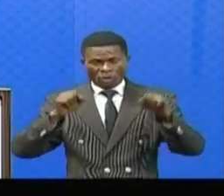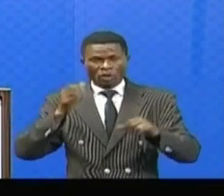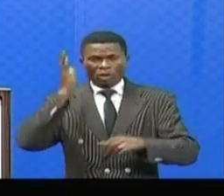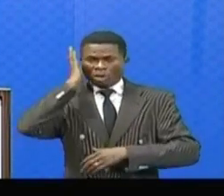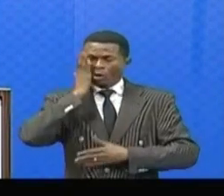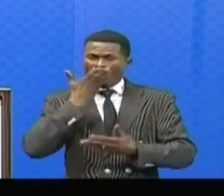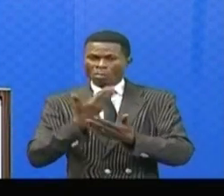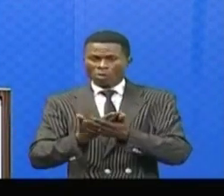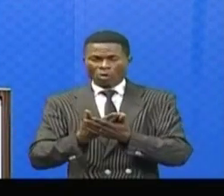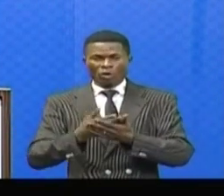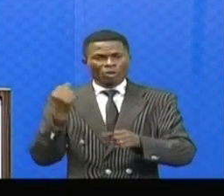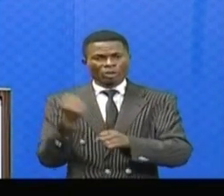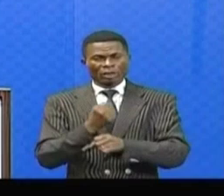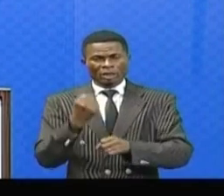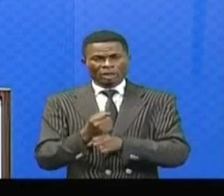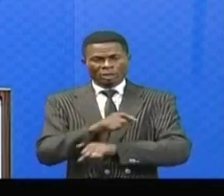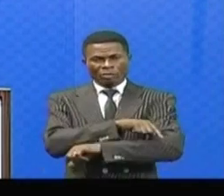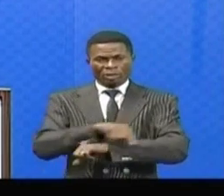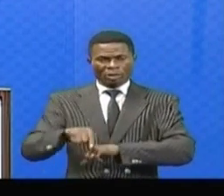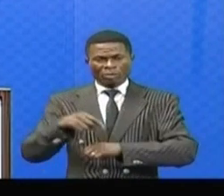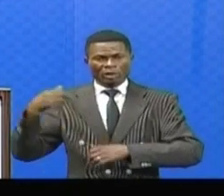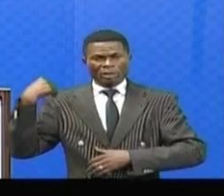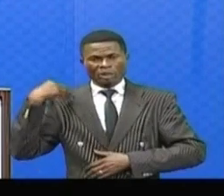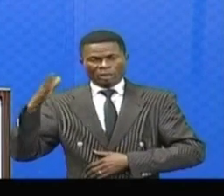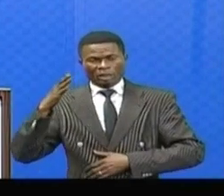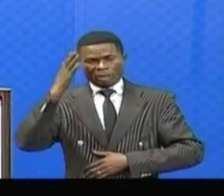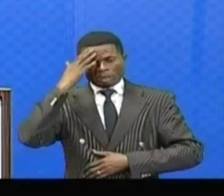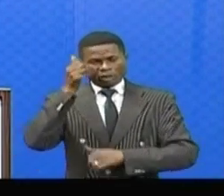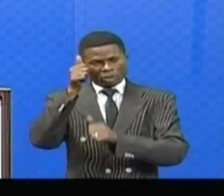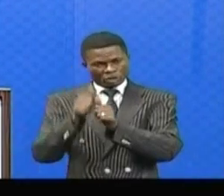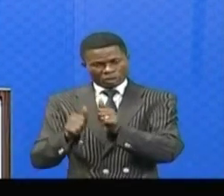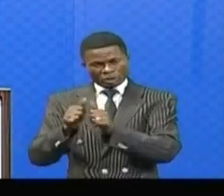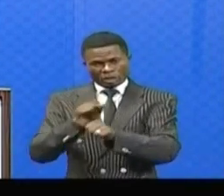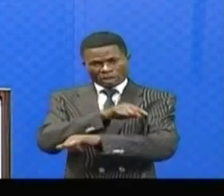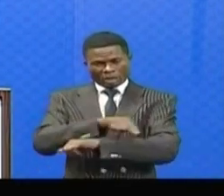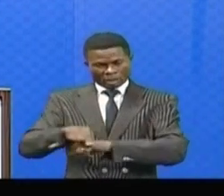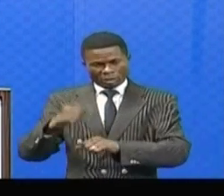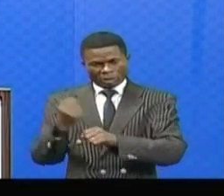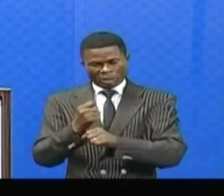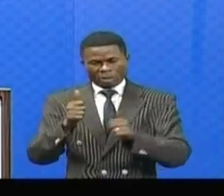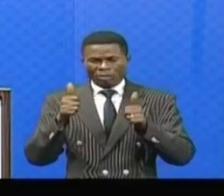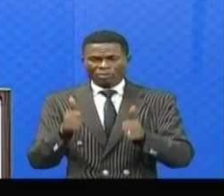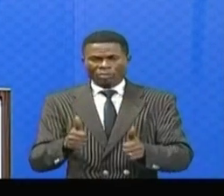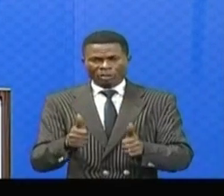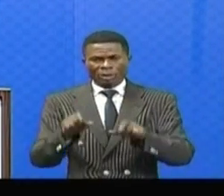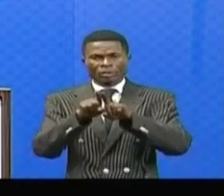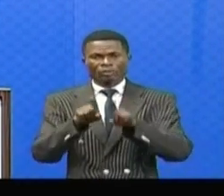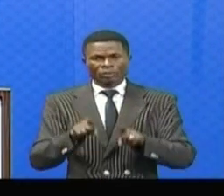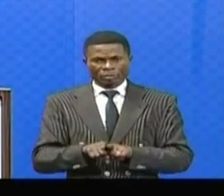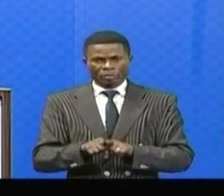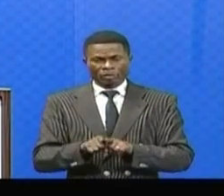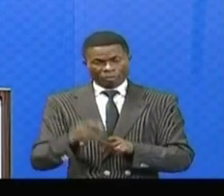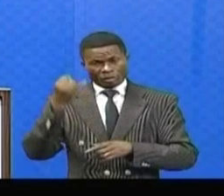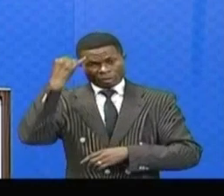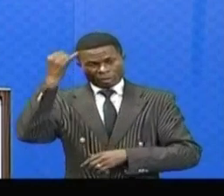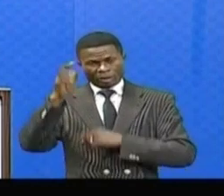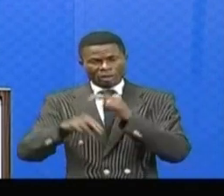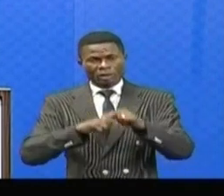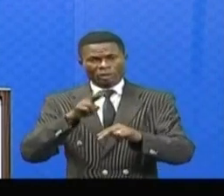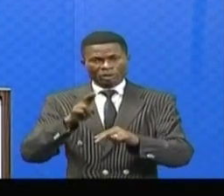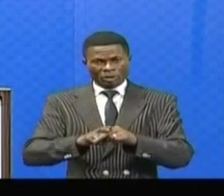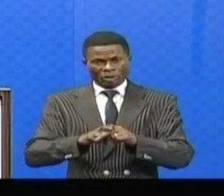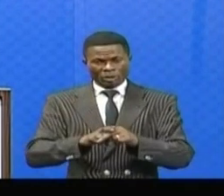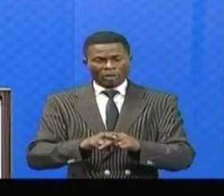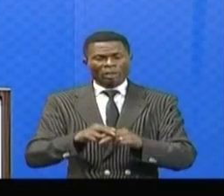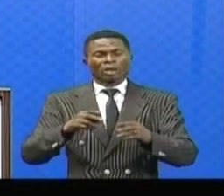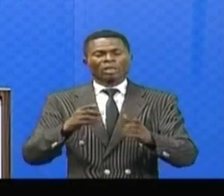des institutions de s'assurer que chaque institution joue pleinement son rôle et ce, dans le seul cadre normatif lui